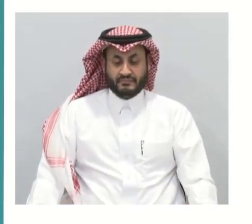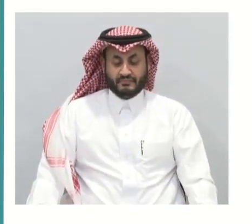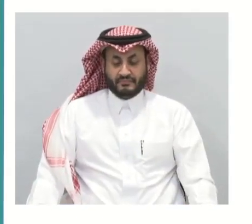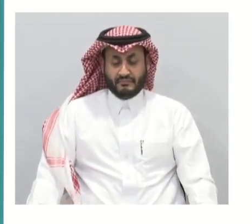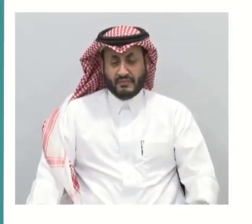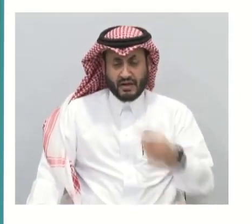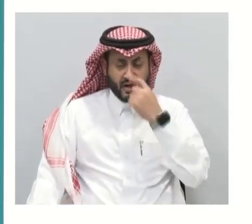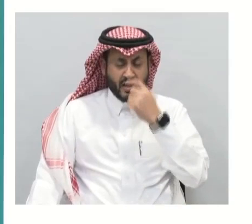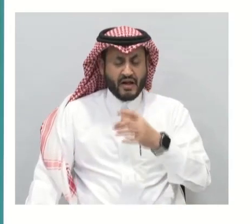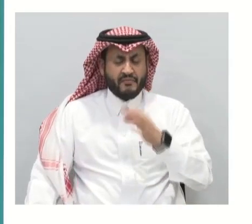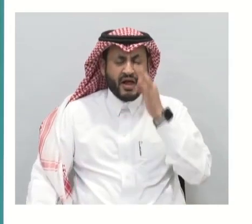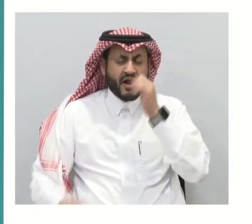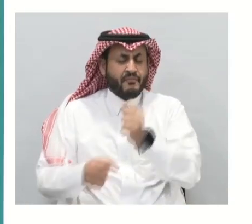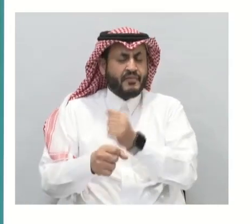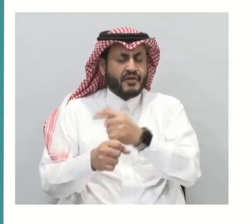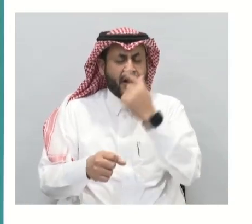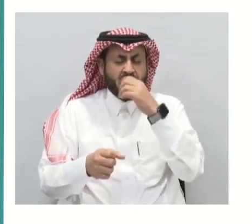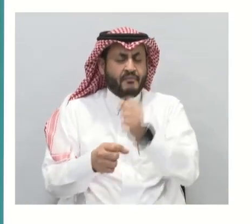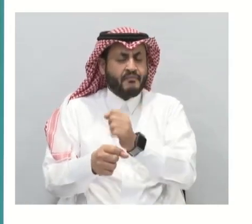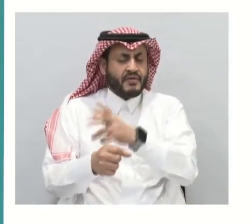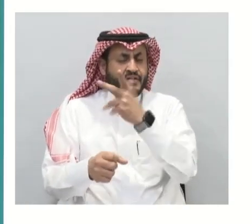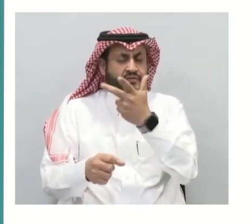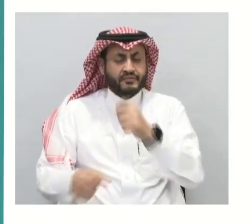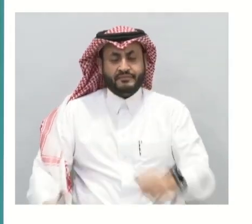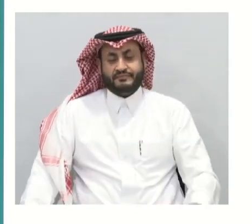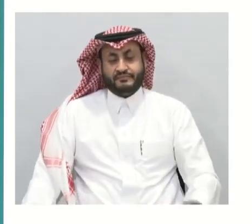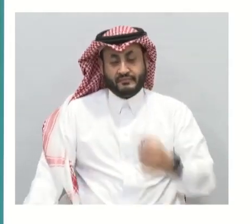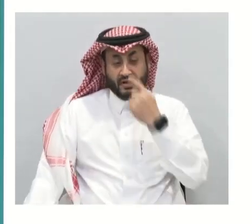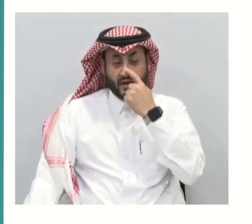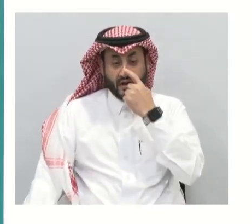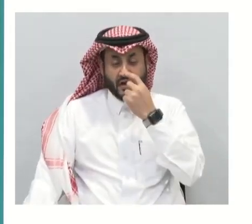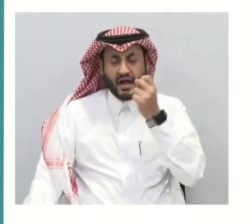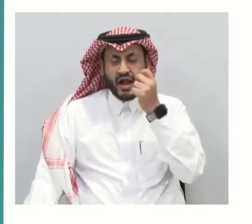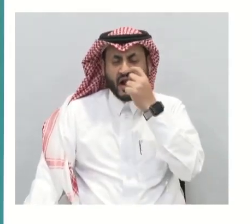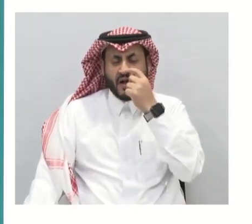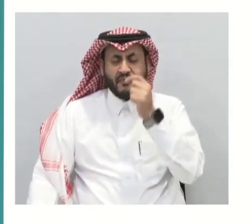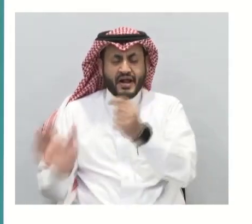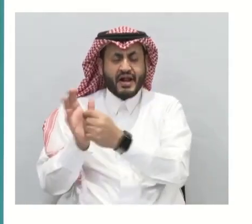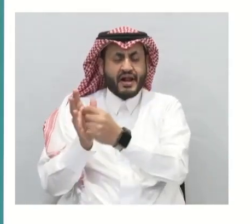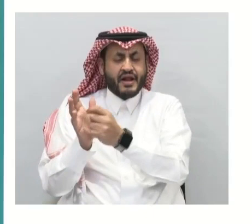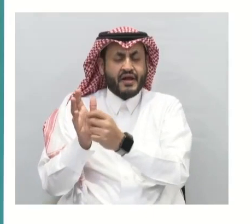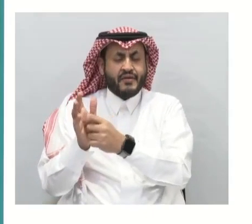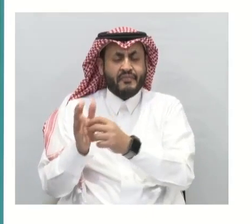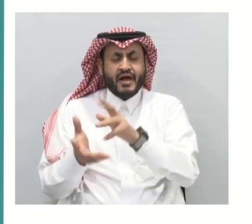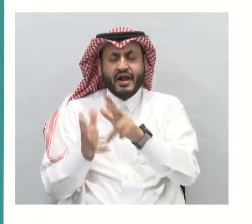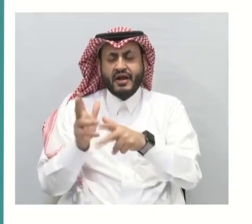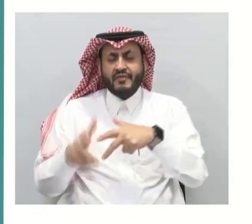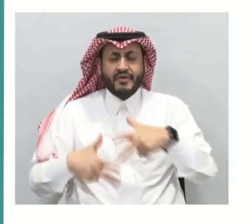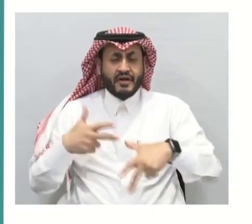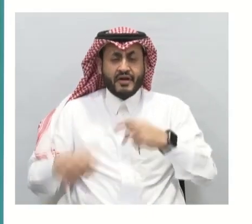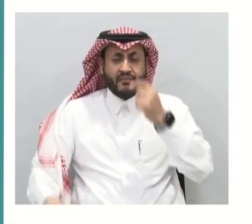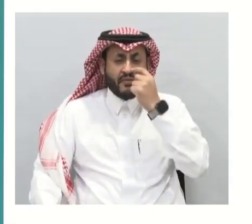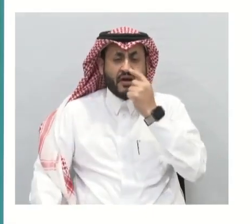ماذا يحدث في الشمس وكيف يبدا الخلايا الحسيه تشعر به